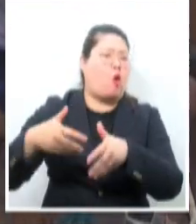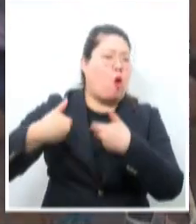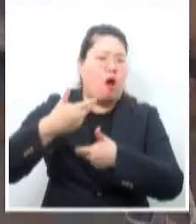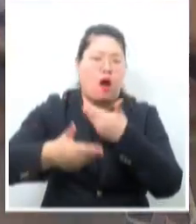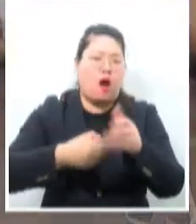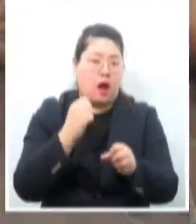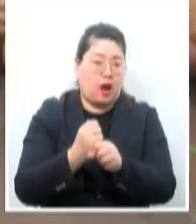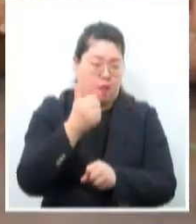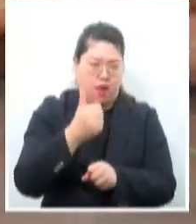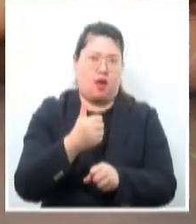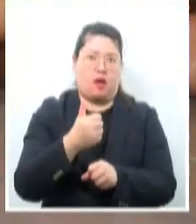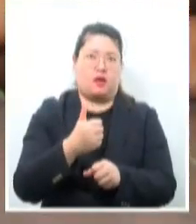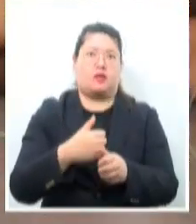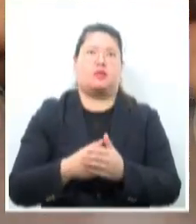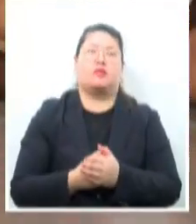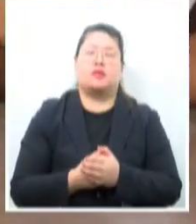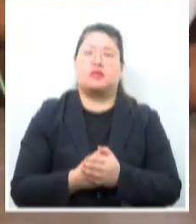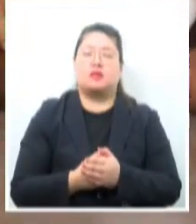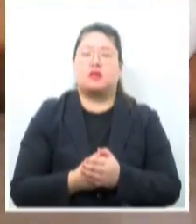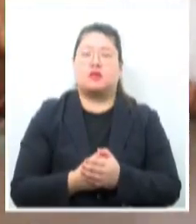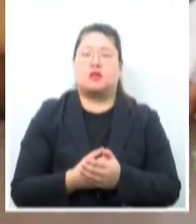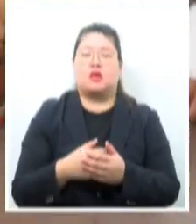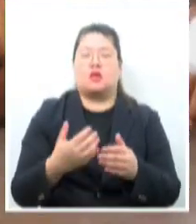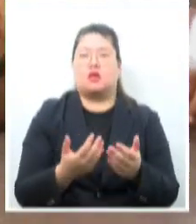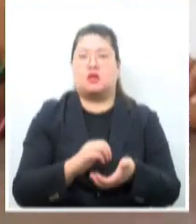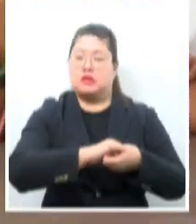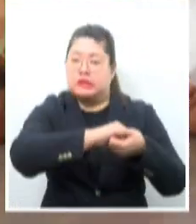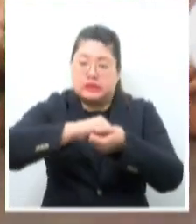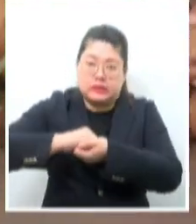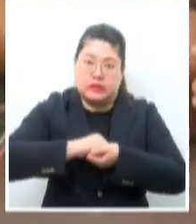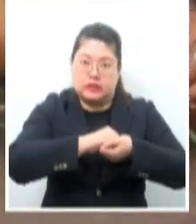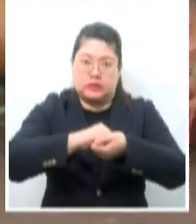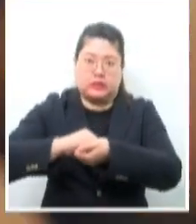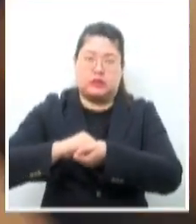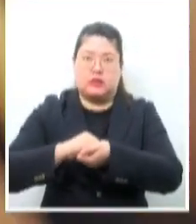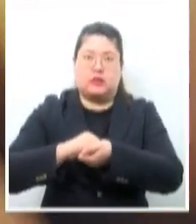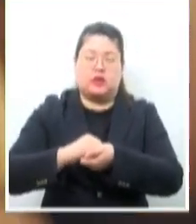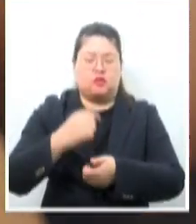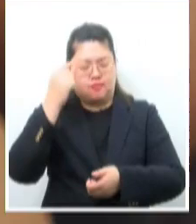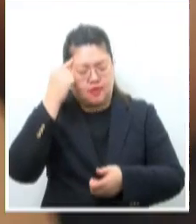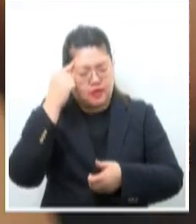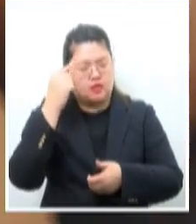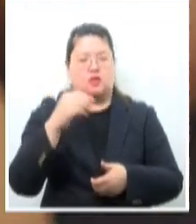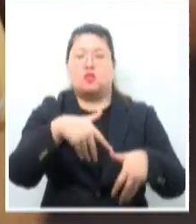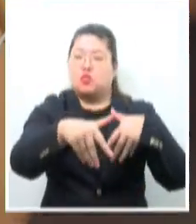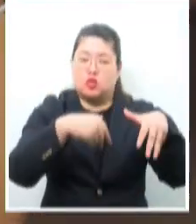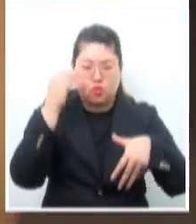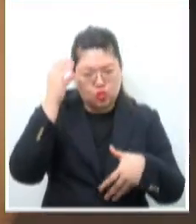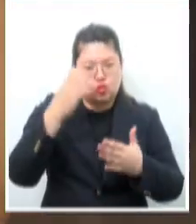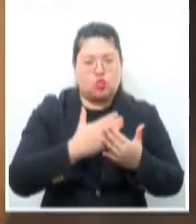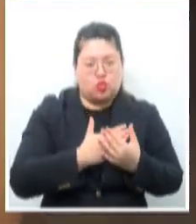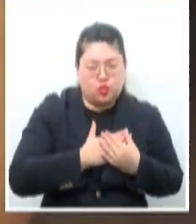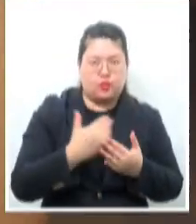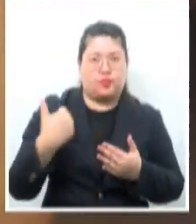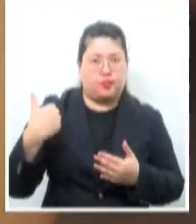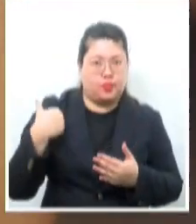ใช้เวลาว่างให้เป็นประโยชน์สร้างความสามัคคีและทำให้เด็กๆมีจิตสำนึกรักในชุมชนค่ะช่องท